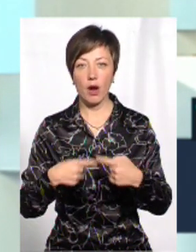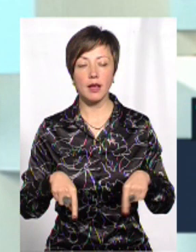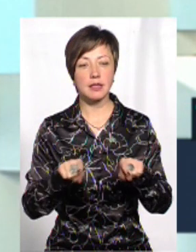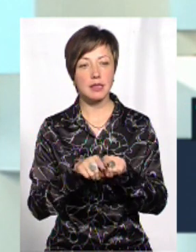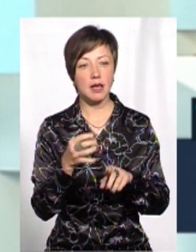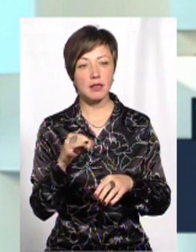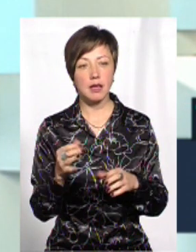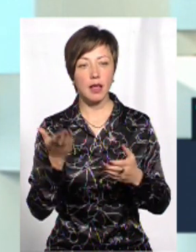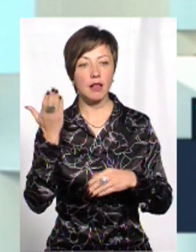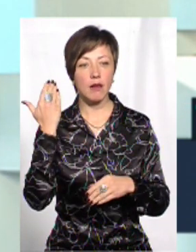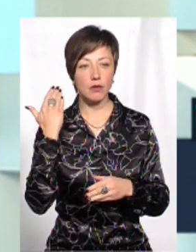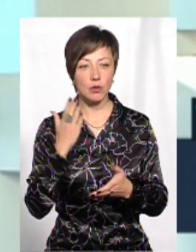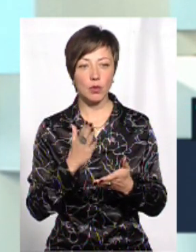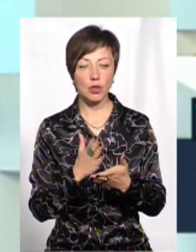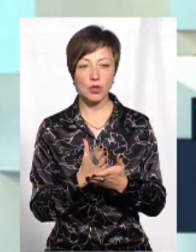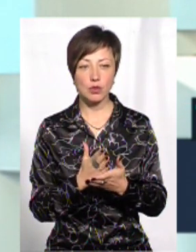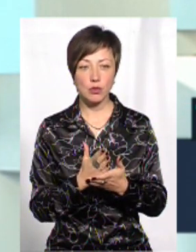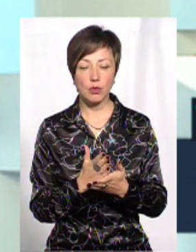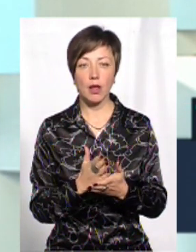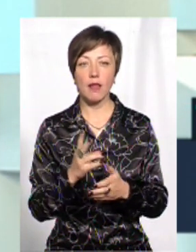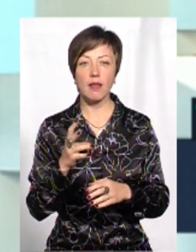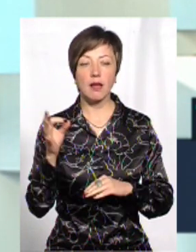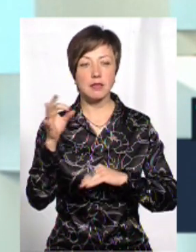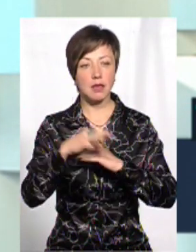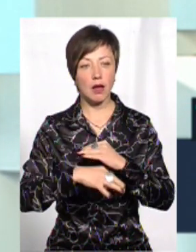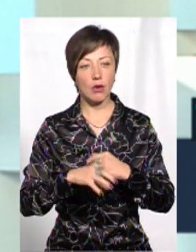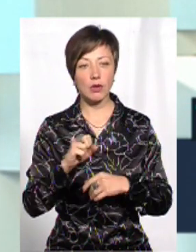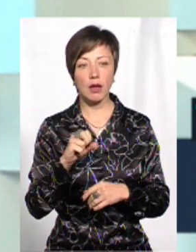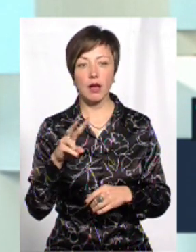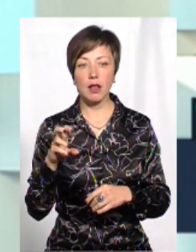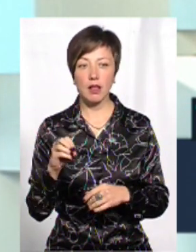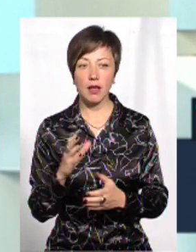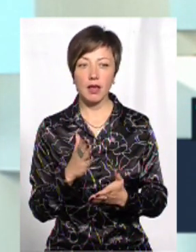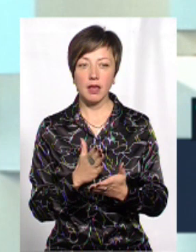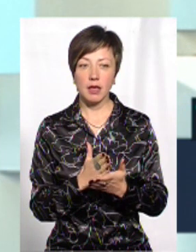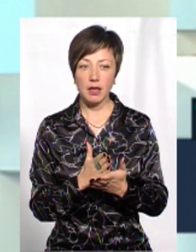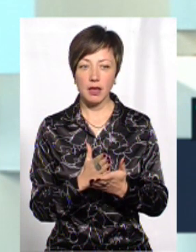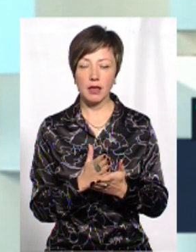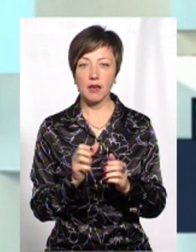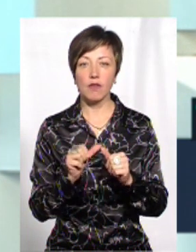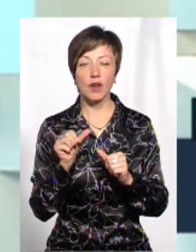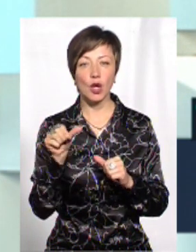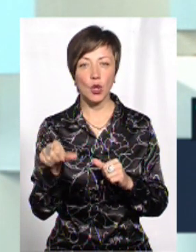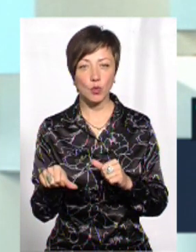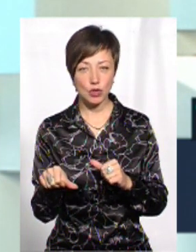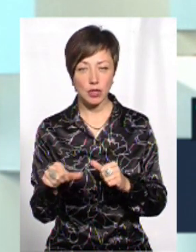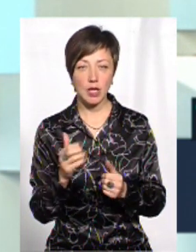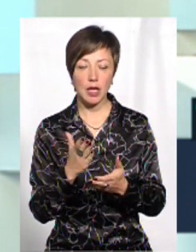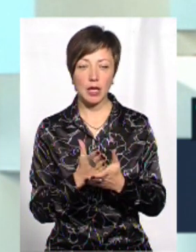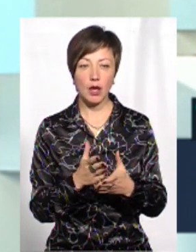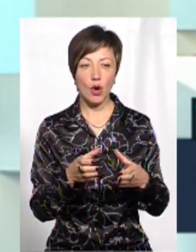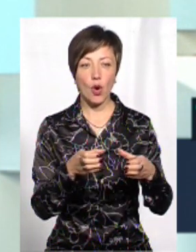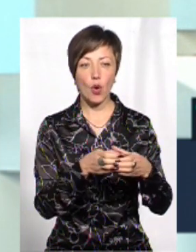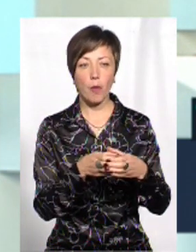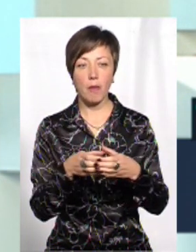які вже давно існують на Заході. Проте є і виключення, є